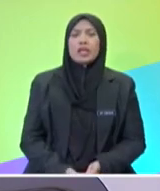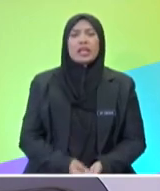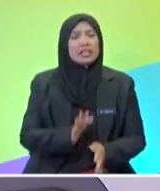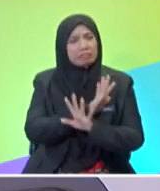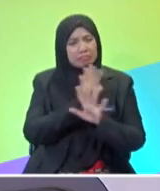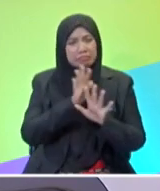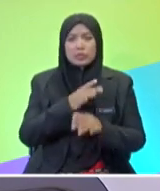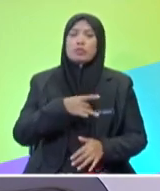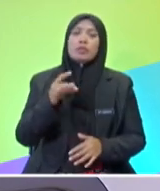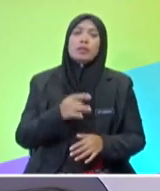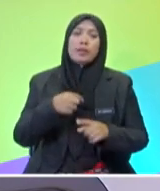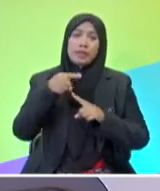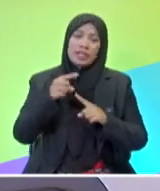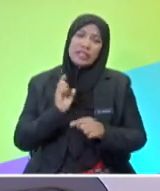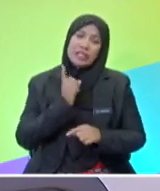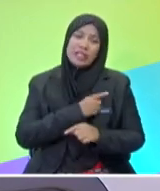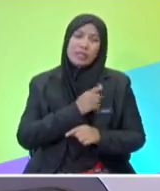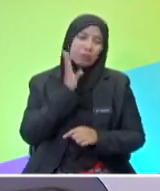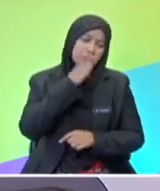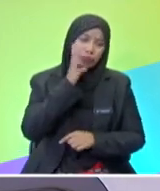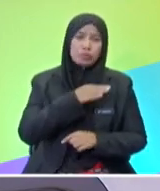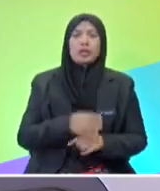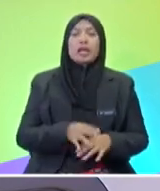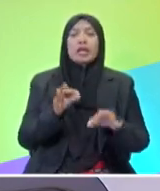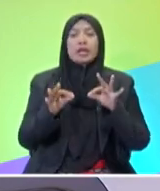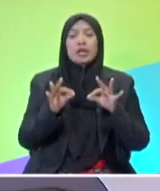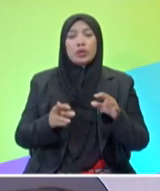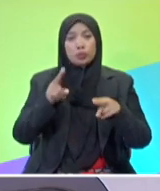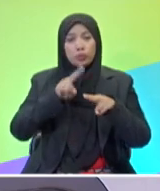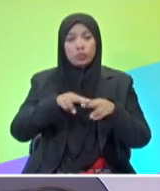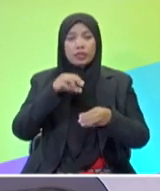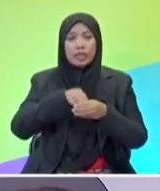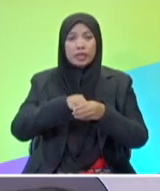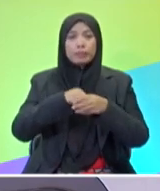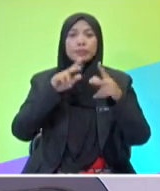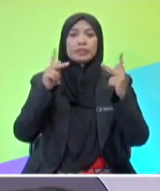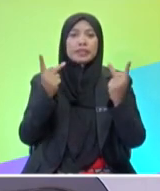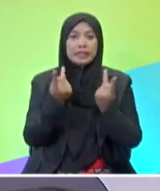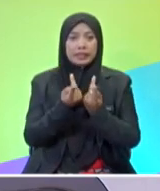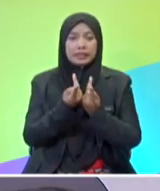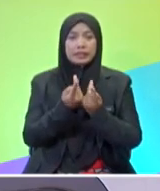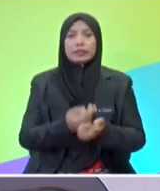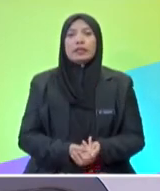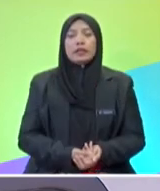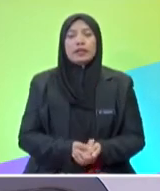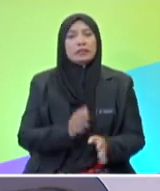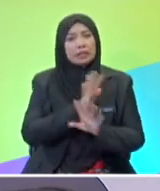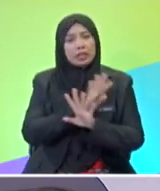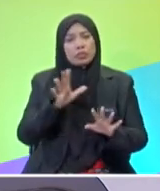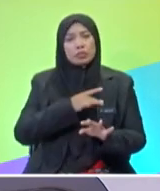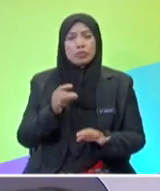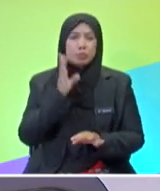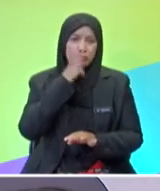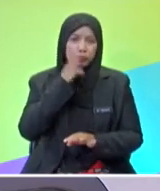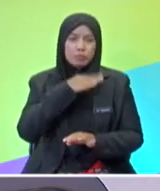kawan-kawan kita. Bila kita busuk, kita nak duduk dalam kelas. Dalam kelas, kawan-kawan pun tak sukalah kita busuk. Ustazah